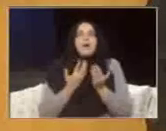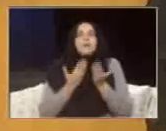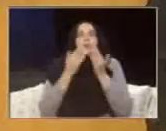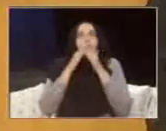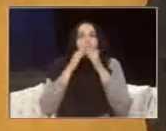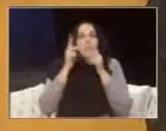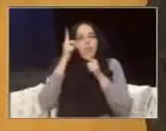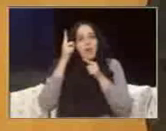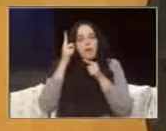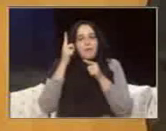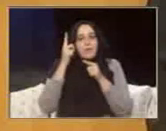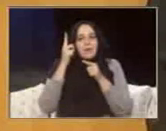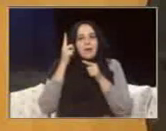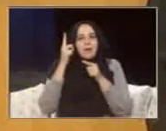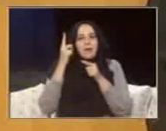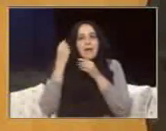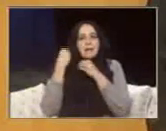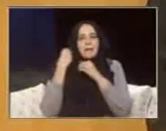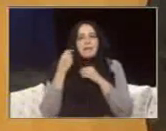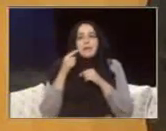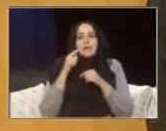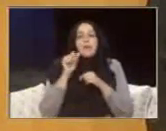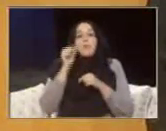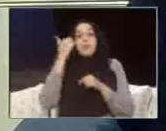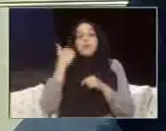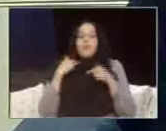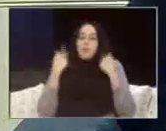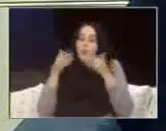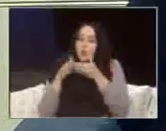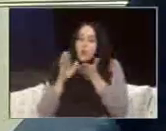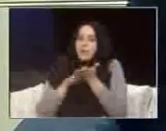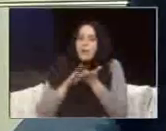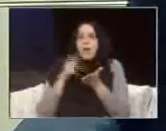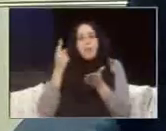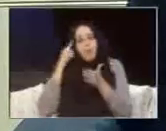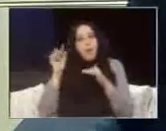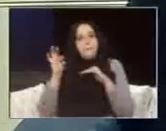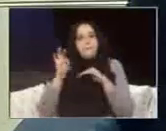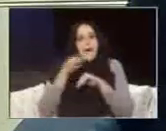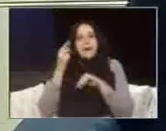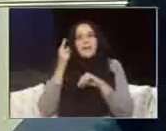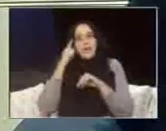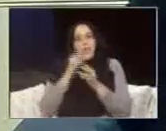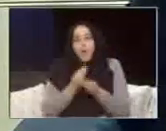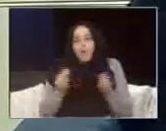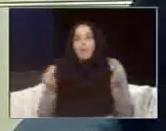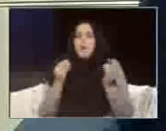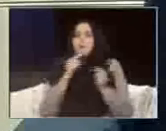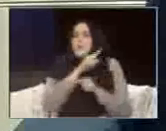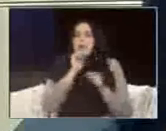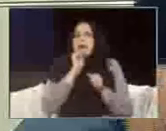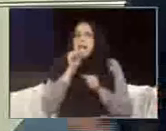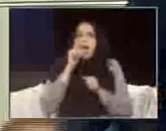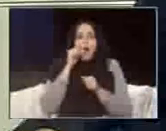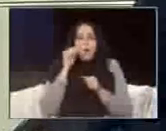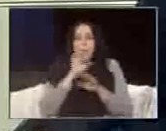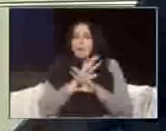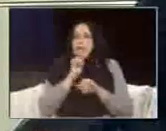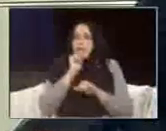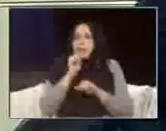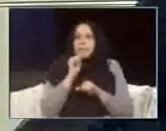نهار خطبني قال لي نزوجك على دار ولادي يتامى، قلت له معليش ما عندوش دار ما عندوش الخير ما عنده والو، شوفهم